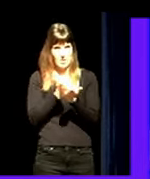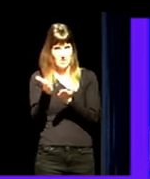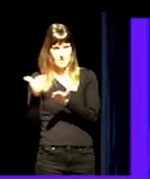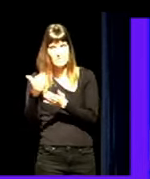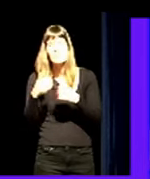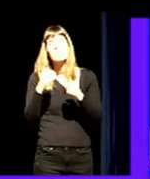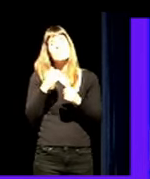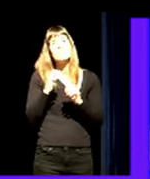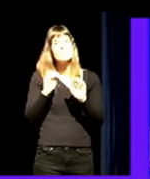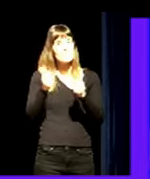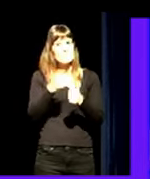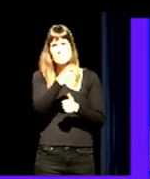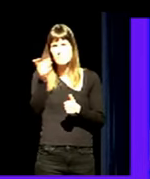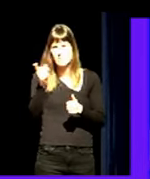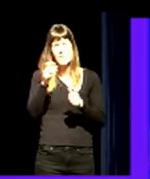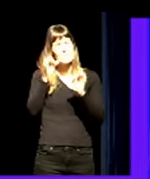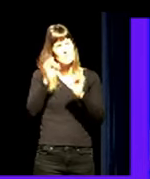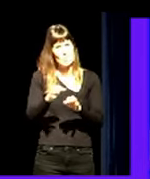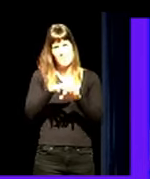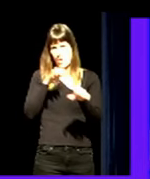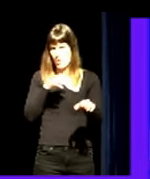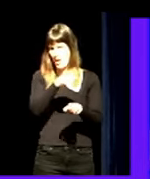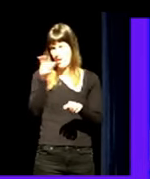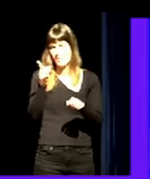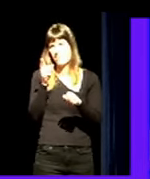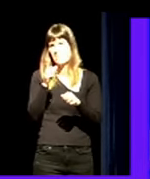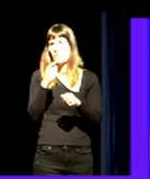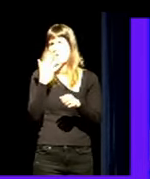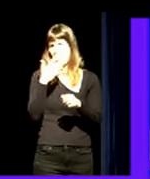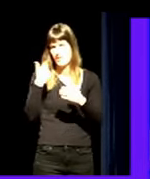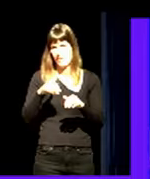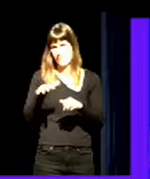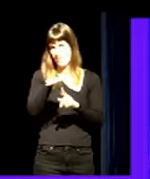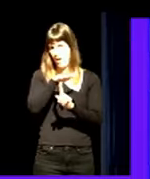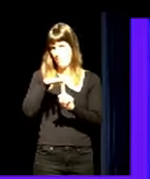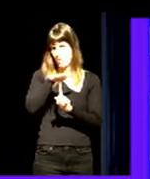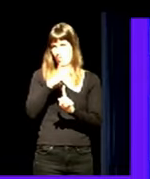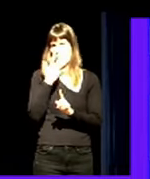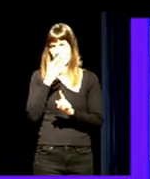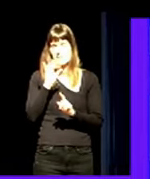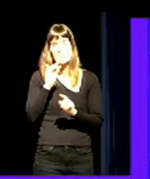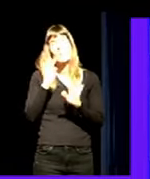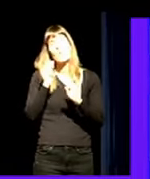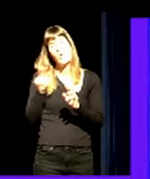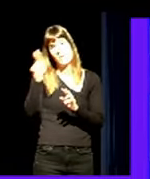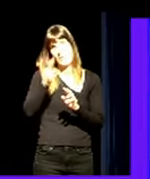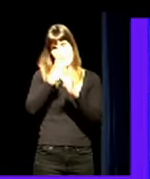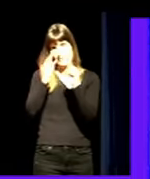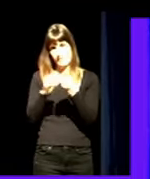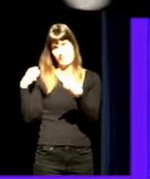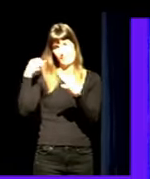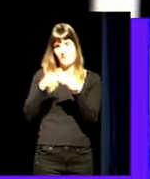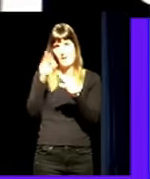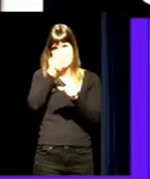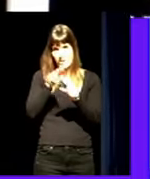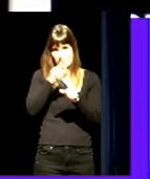eta segurei asko, kenen diko, asko, jarra dakizu ez, nolmuritzen diren, ez da? Baina bari errepaso txiki bat egitea, nondik mugitzen diren,